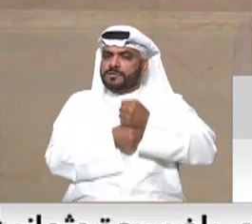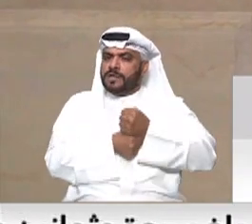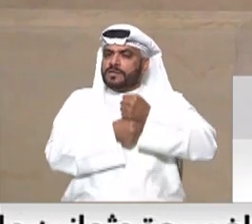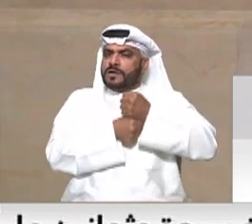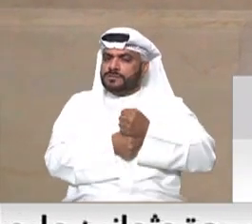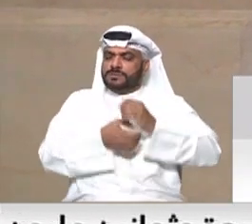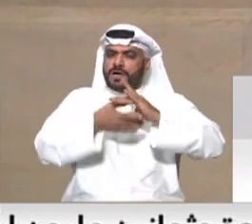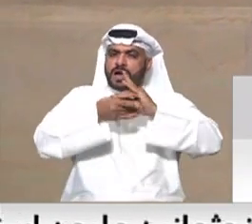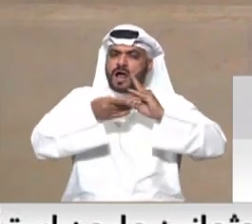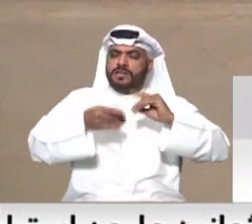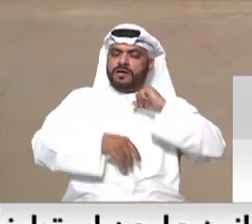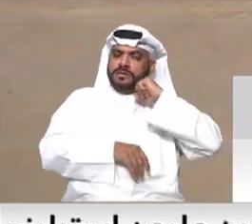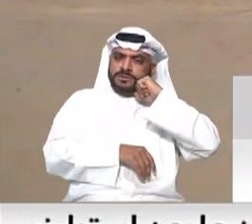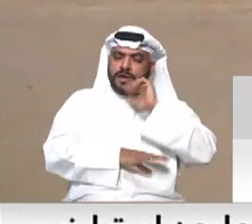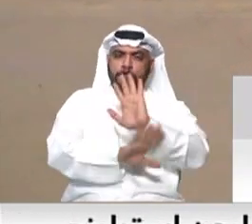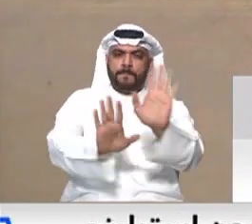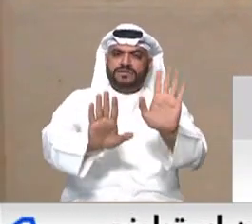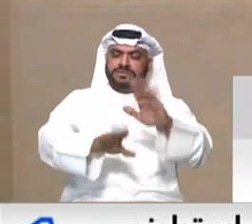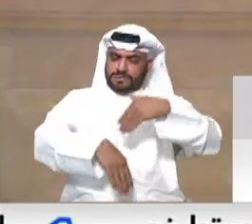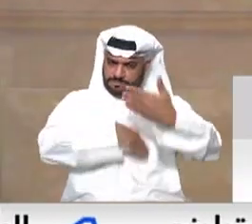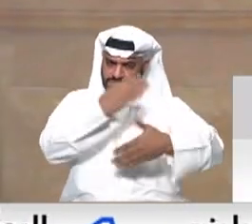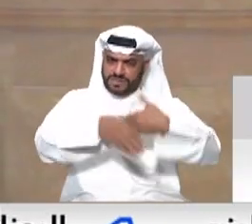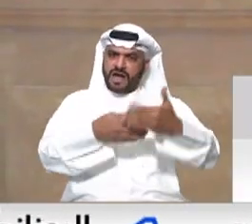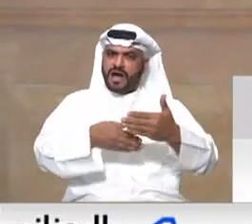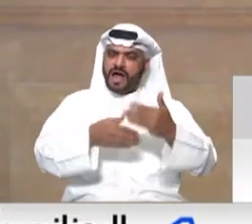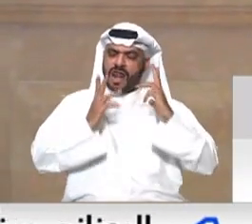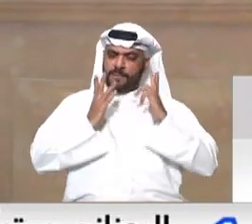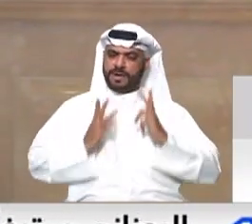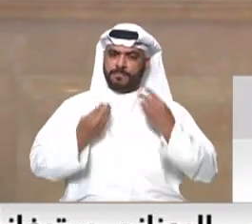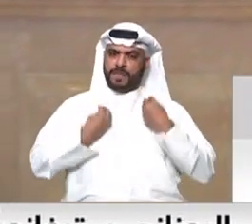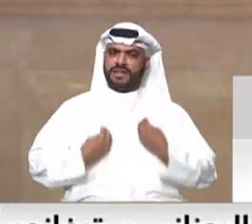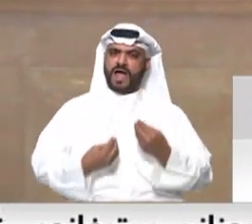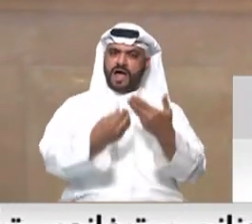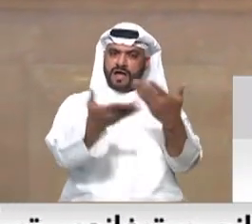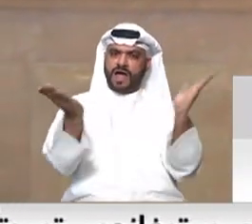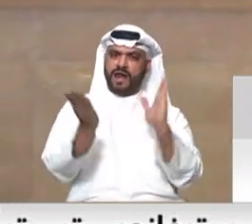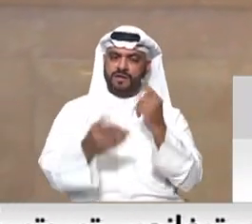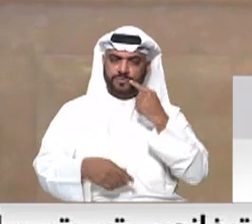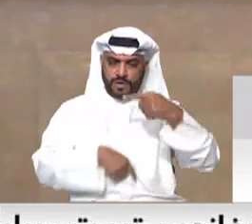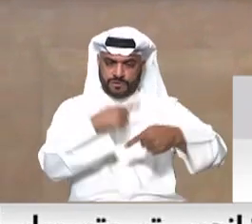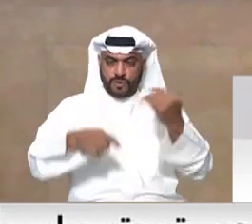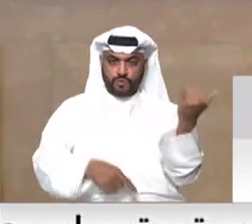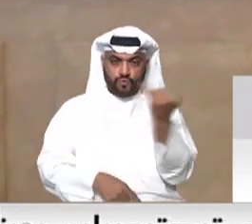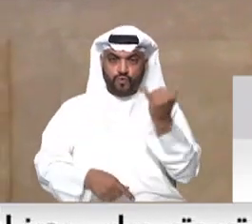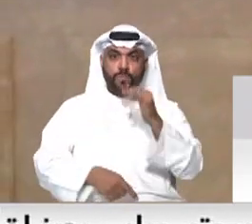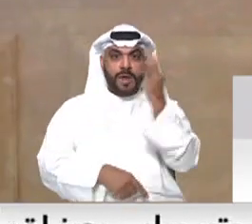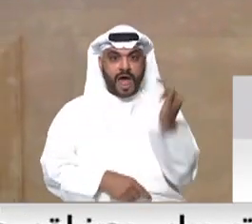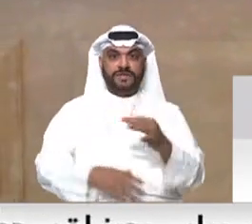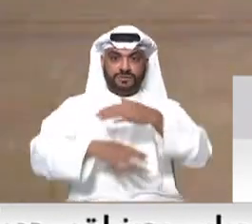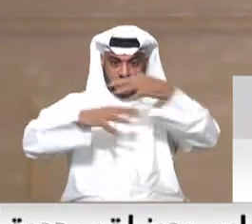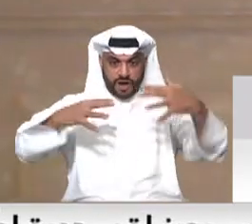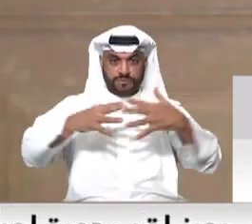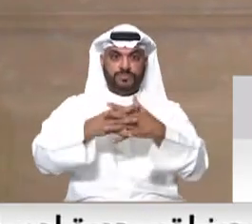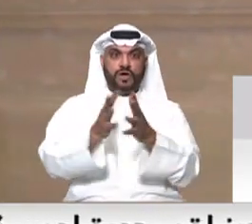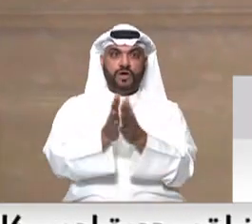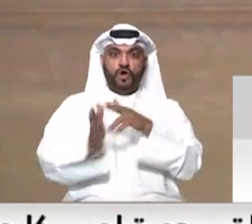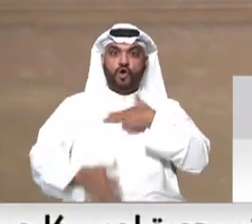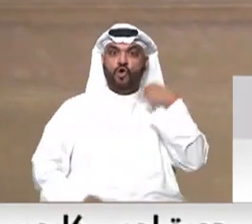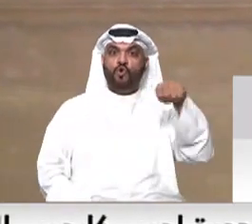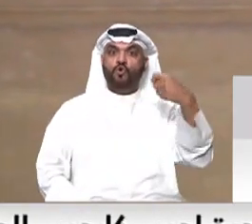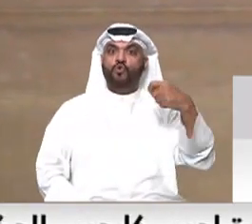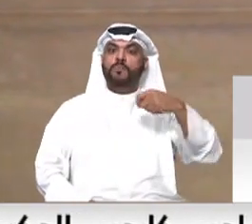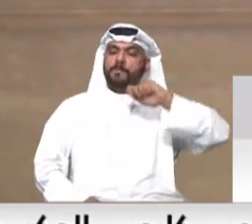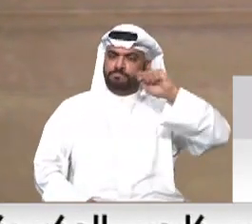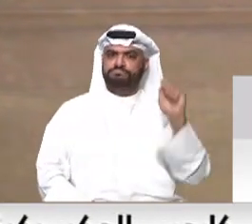التنموية والترفيهية بالدولة. فقد أكد سمو رئيس مجلس الوزراء على ضرورة تعاون الجهات الحكومية لتذليل